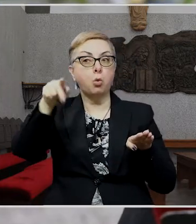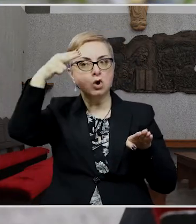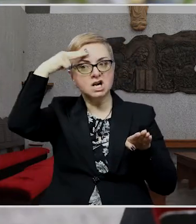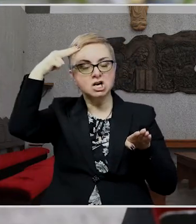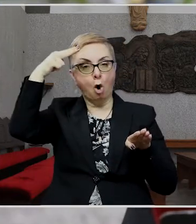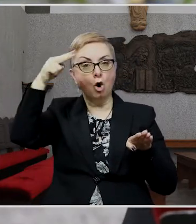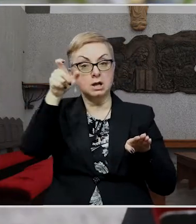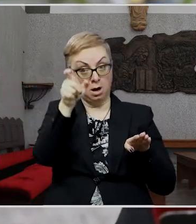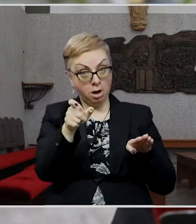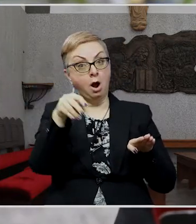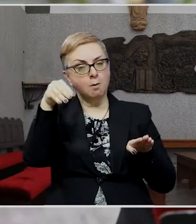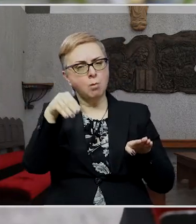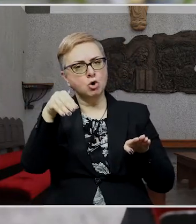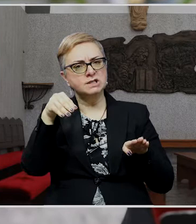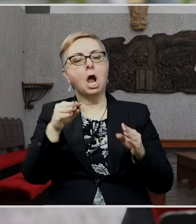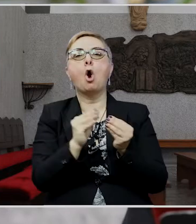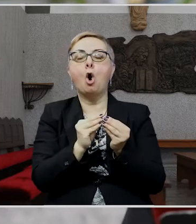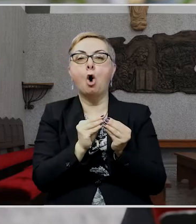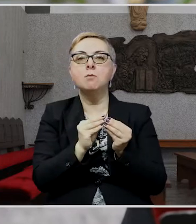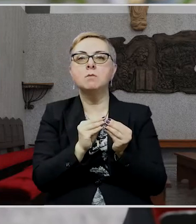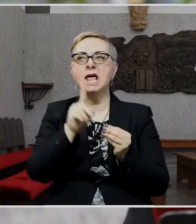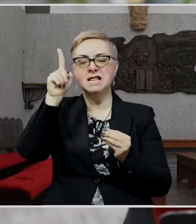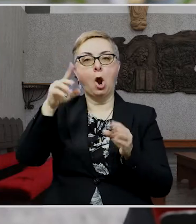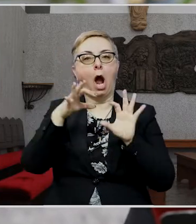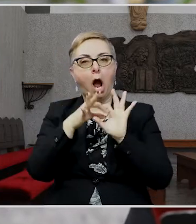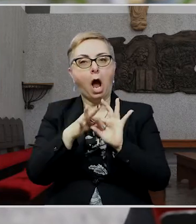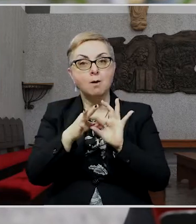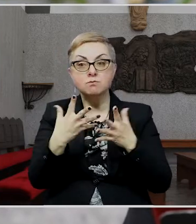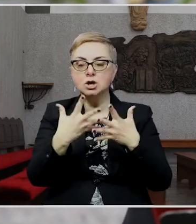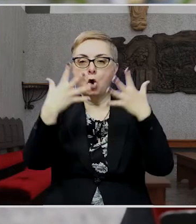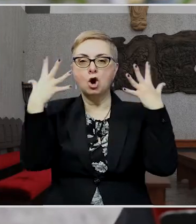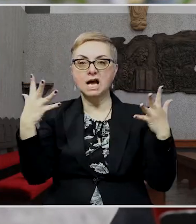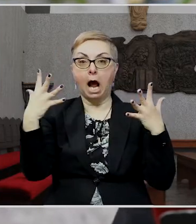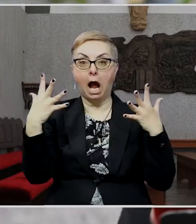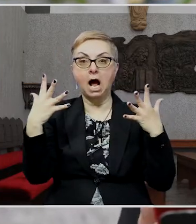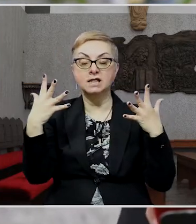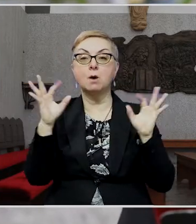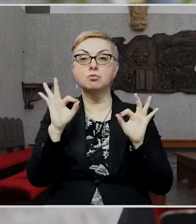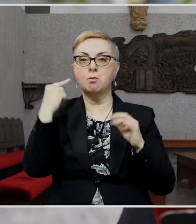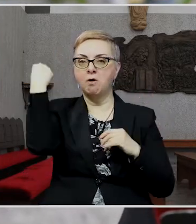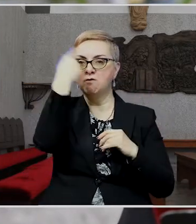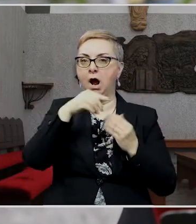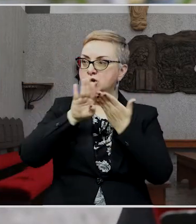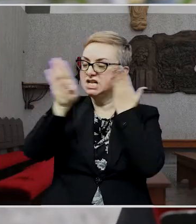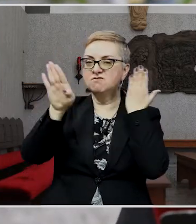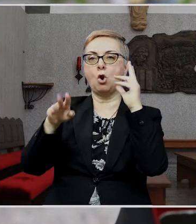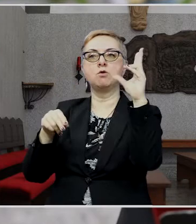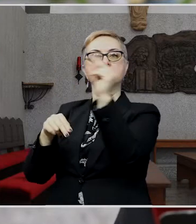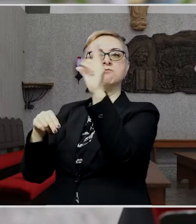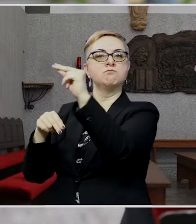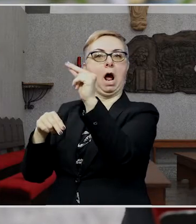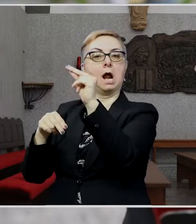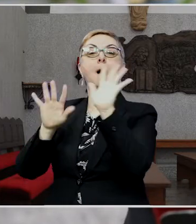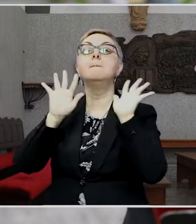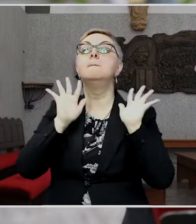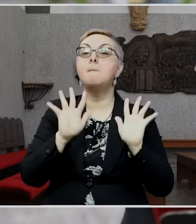mosè e tanto amico di dio da poter parlare con lui faccia a faccia ma